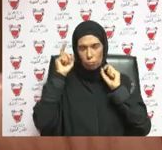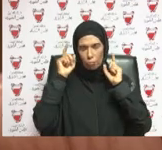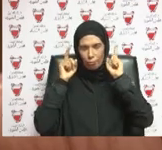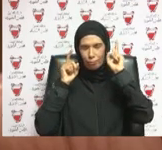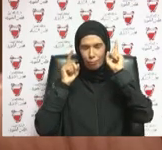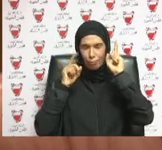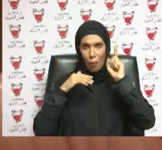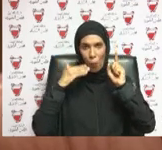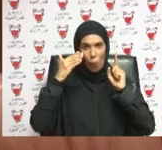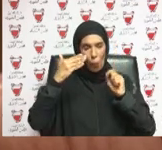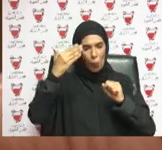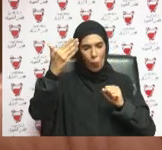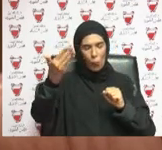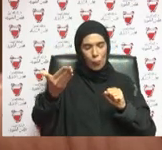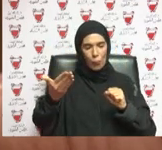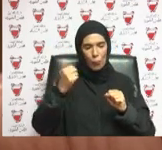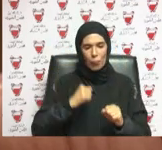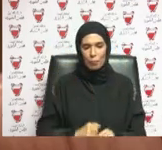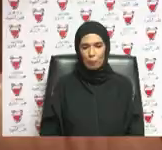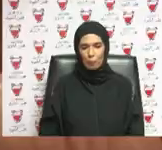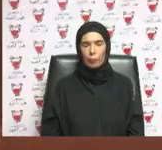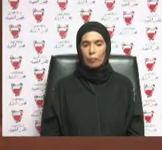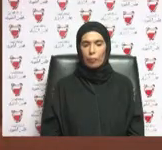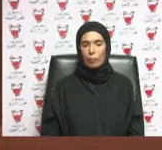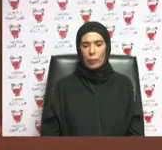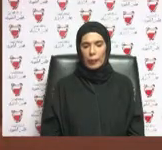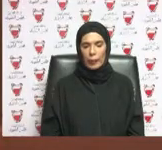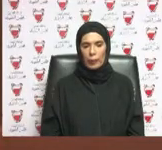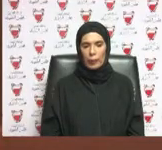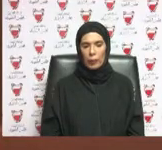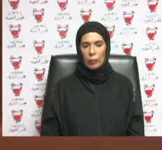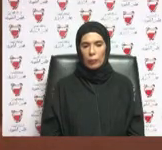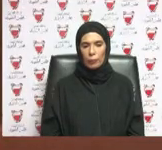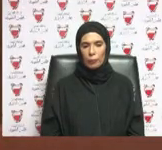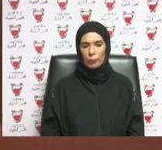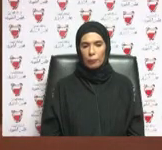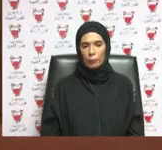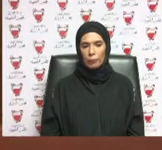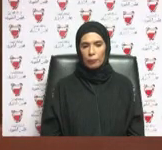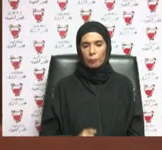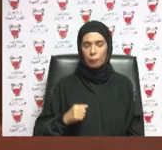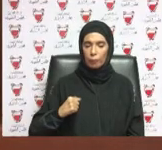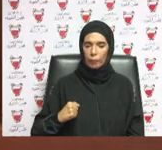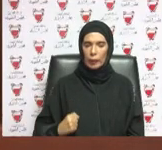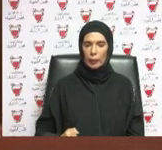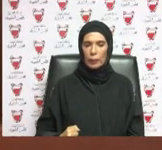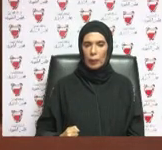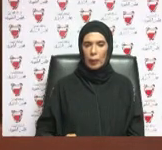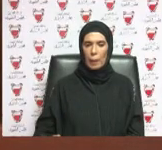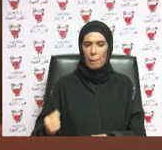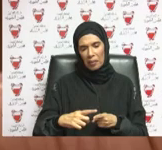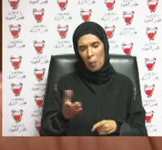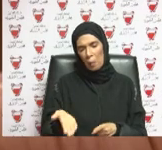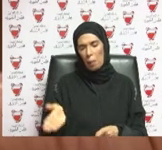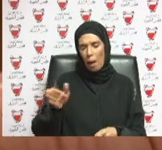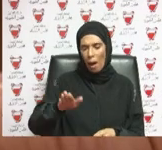بنظرته المستقبلية الثاقبة. معالي الرئيس، يغيب عنا خليفة بن